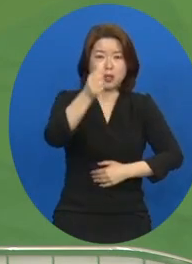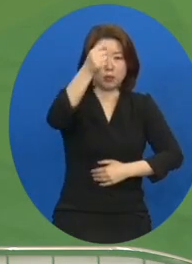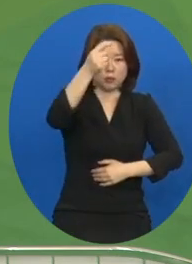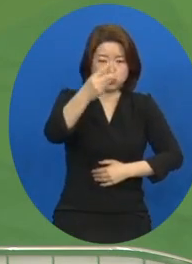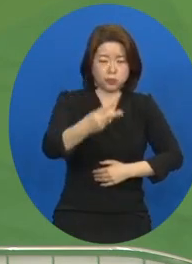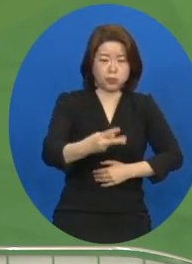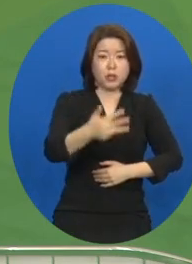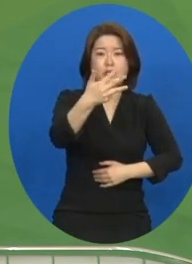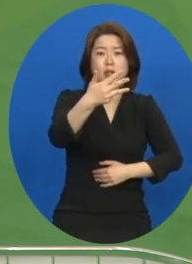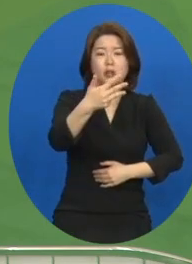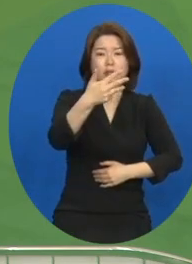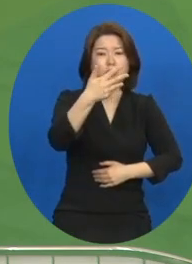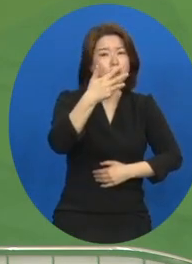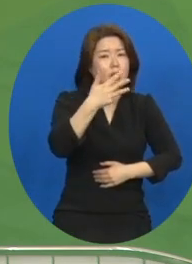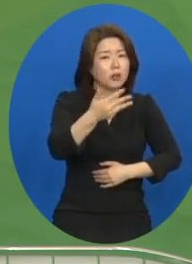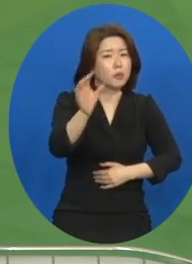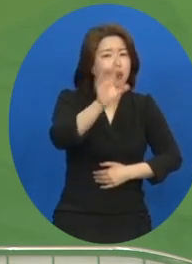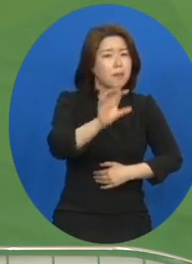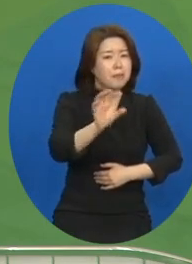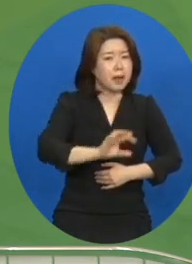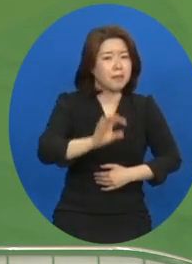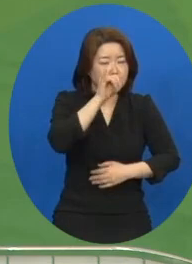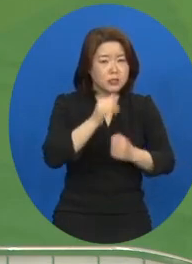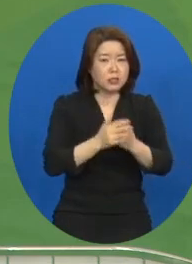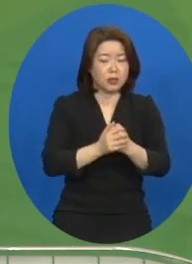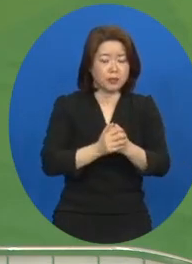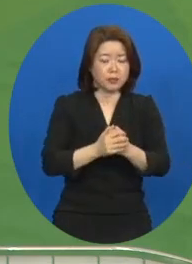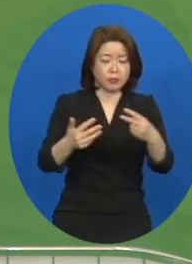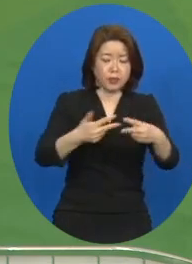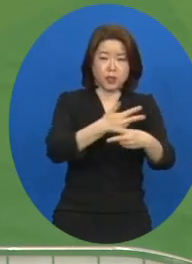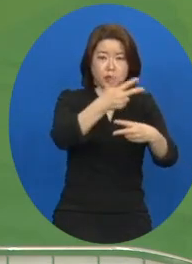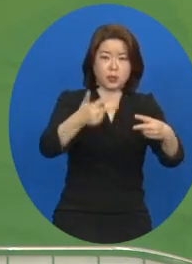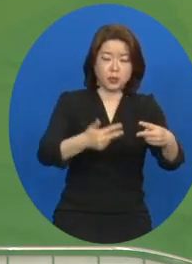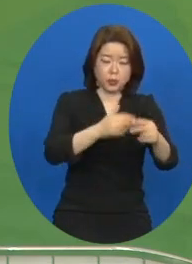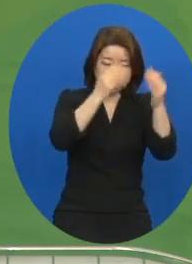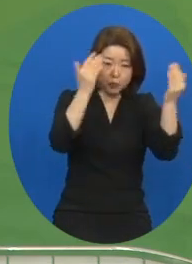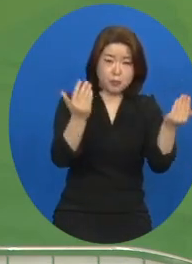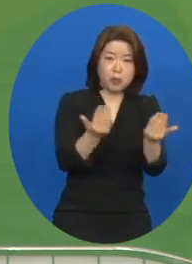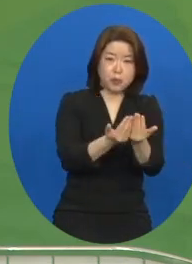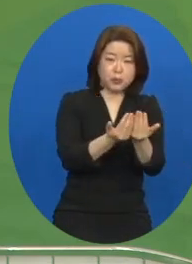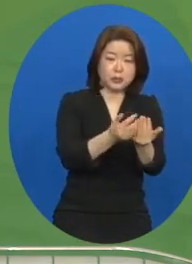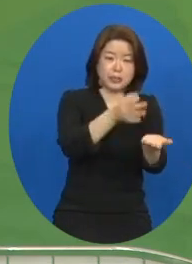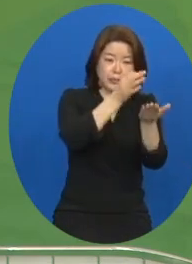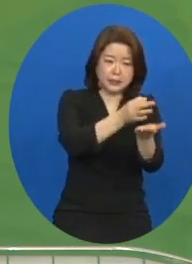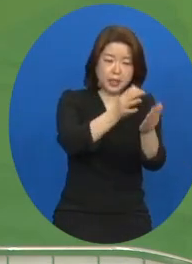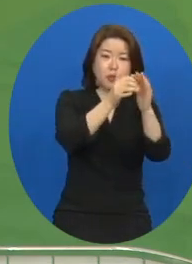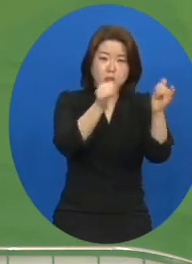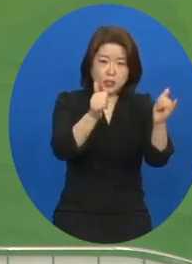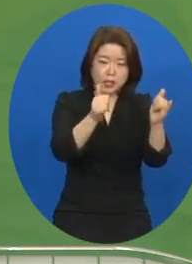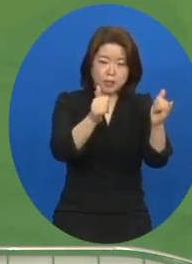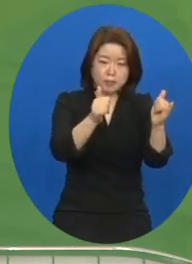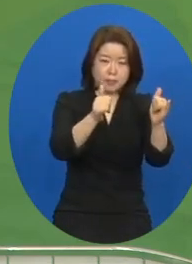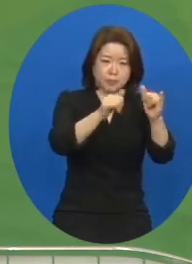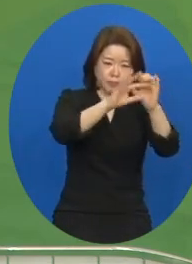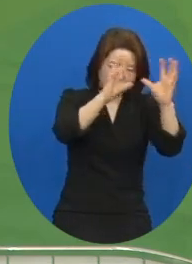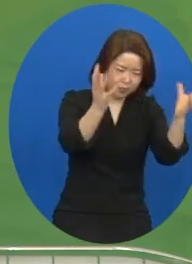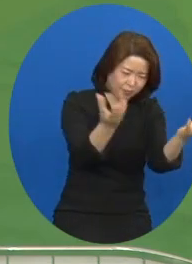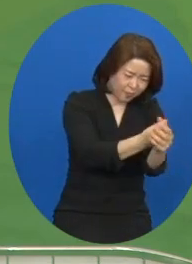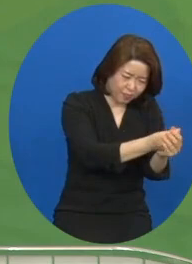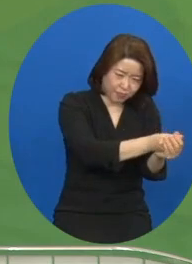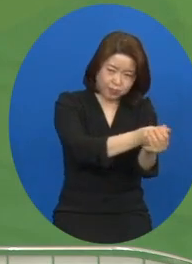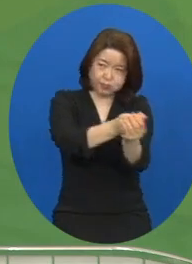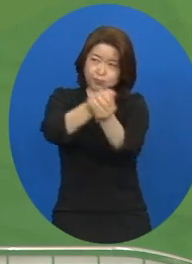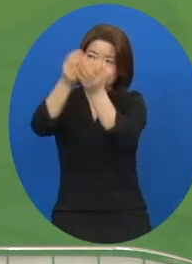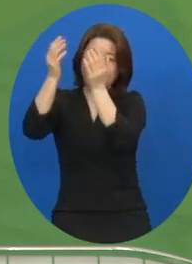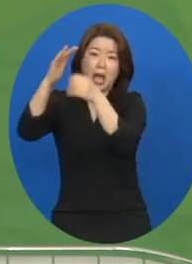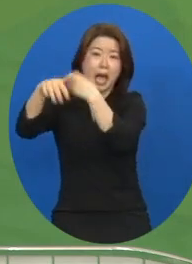됩니다. 이 말은 여리고성에 있는 모든 재물과 사람은 다 하나님께 바친 물건이라는